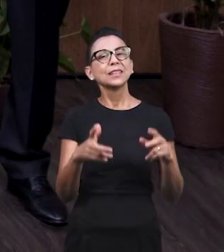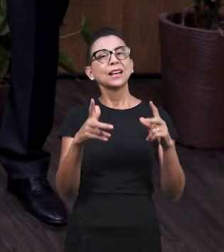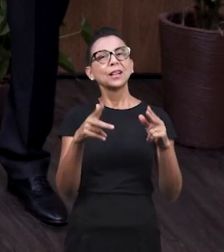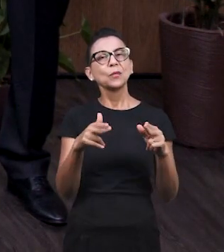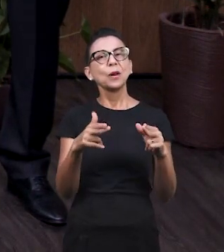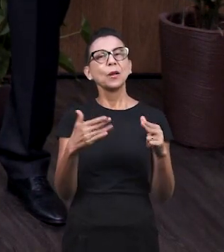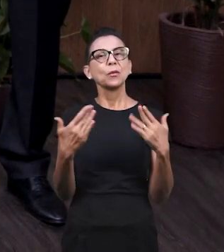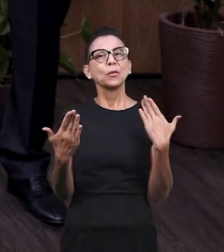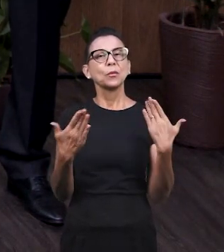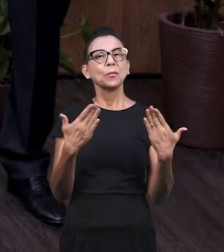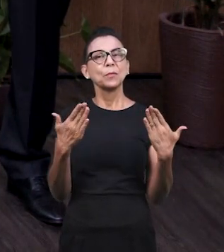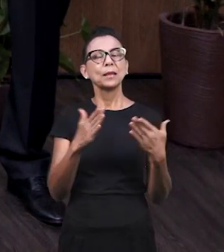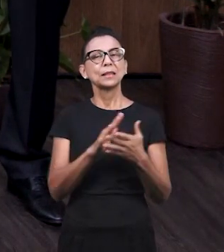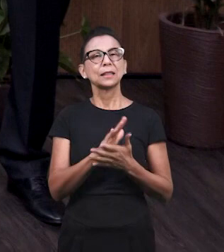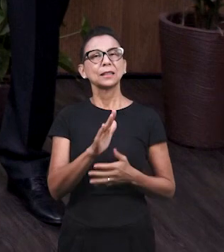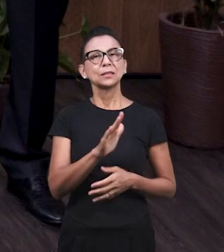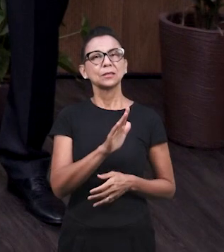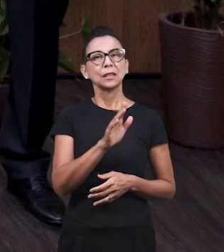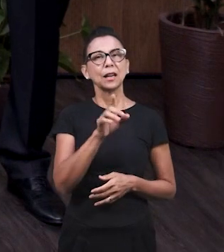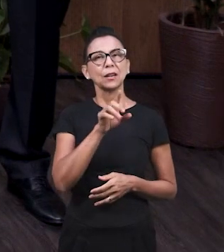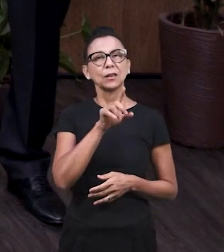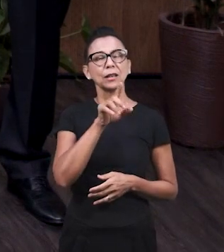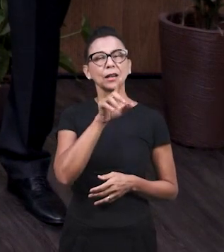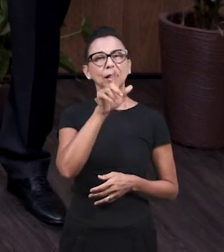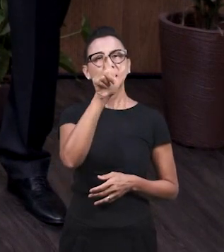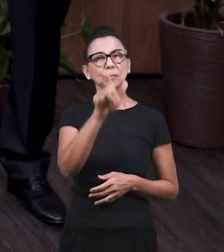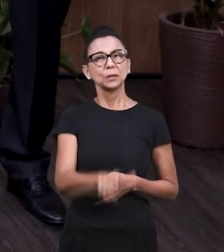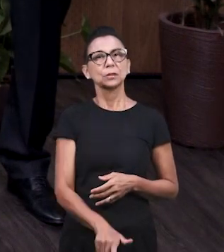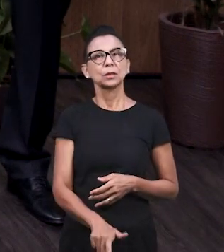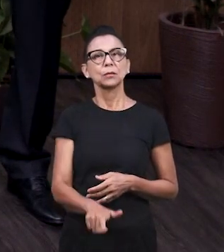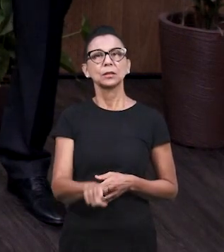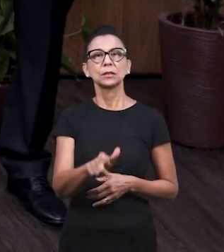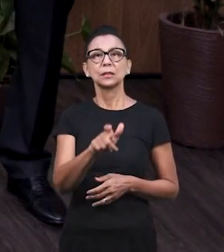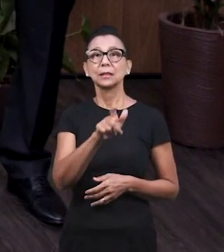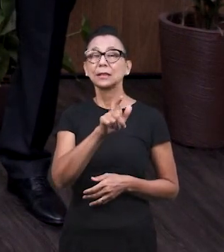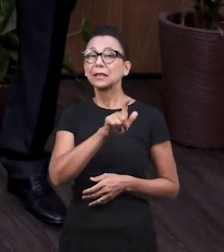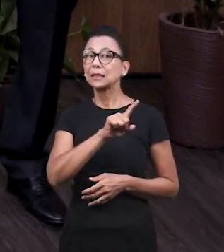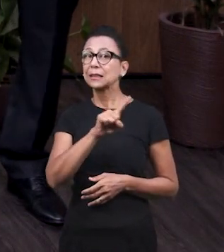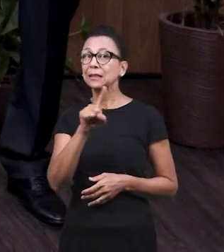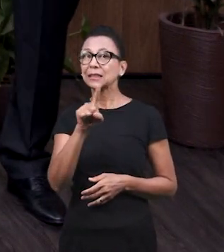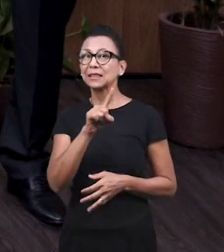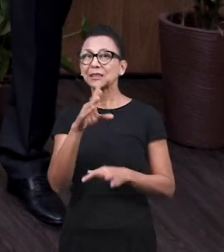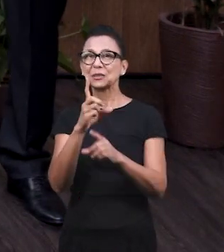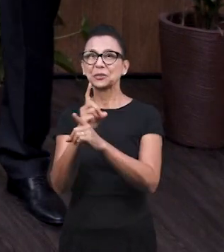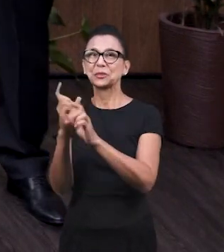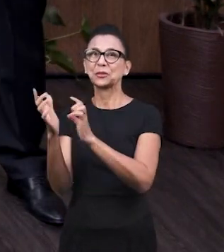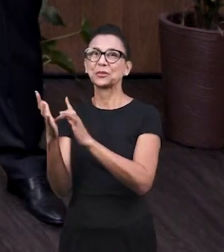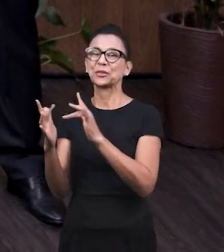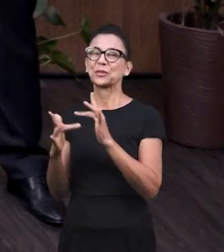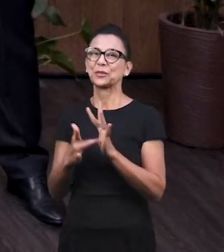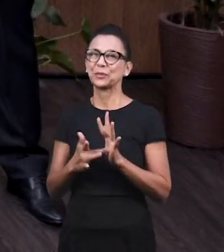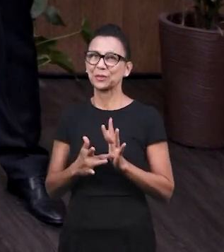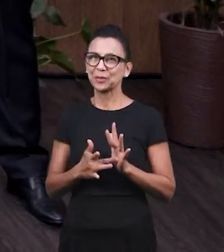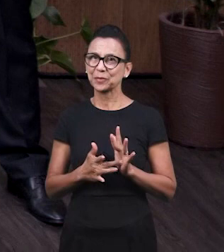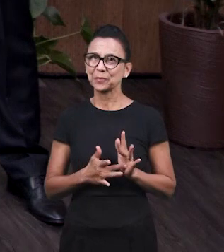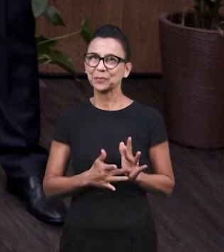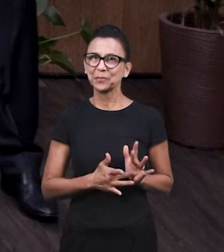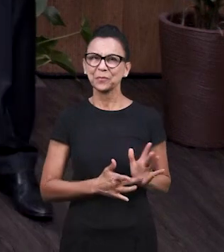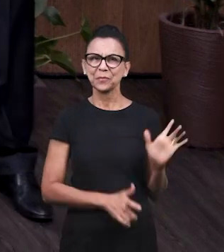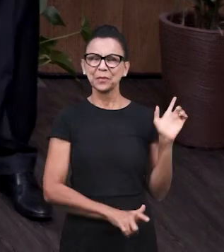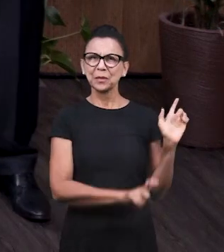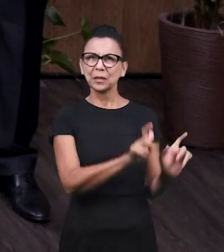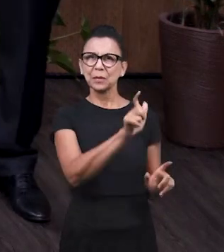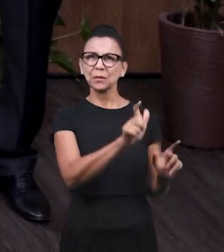l'époux véritable de l'Église, qui est le Seigneur Jésus. Donc, ce sont des personnes qui sont en